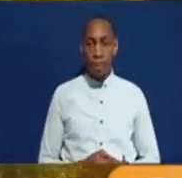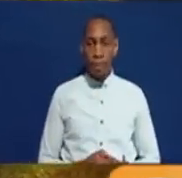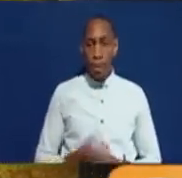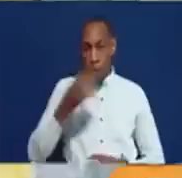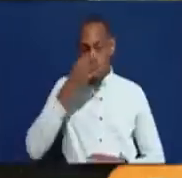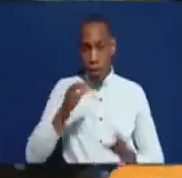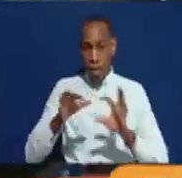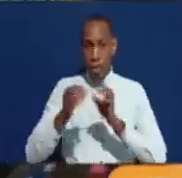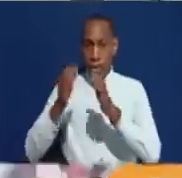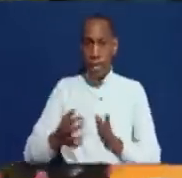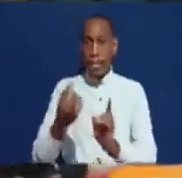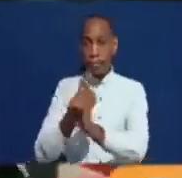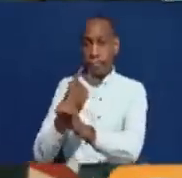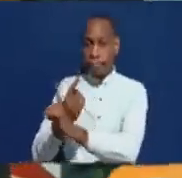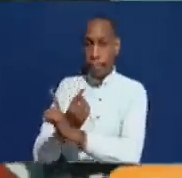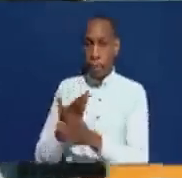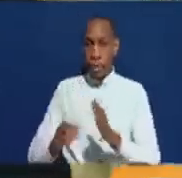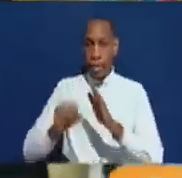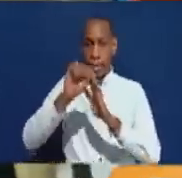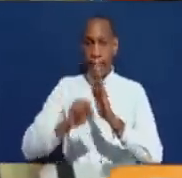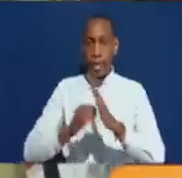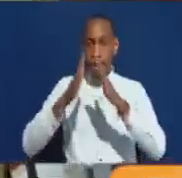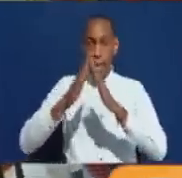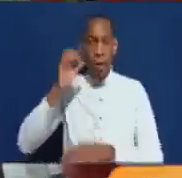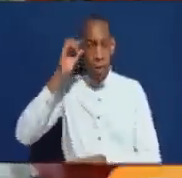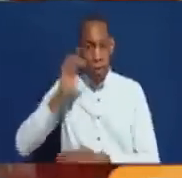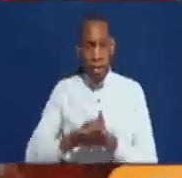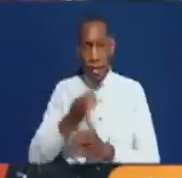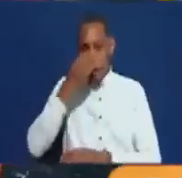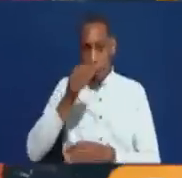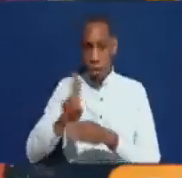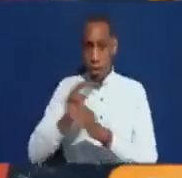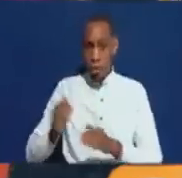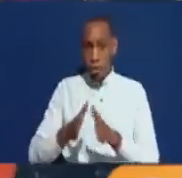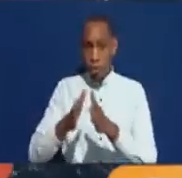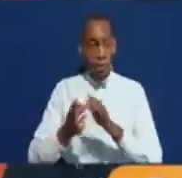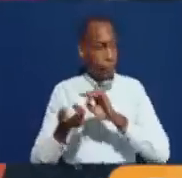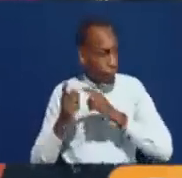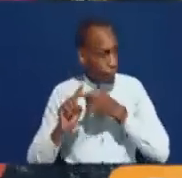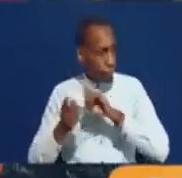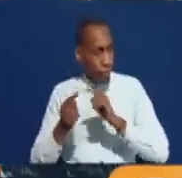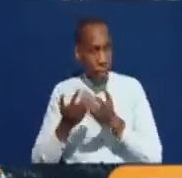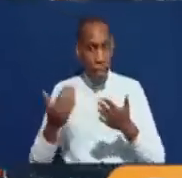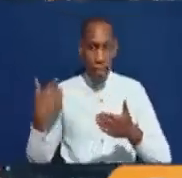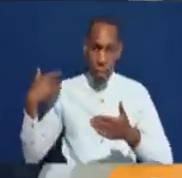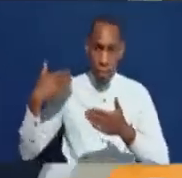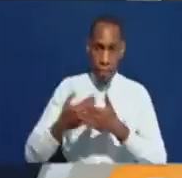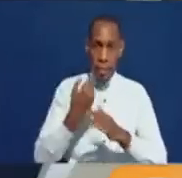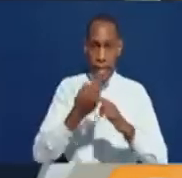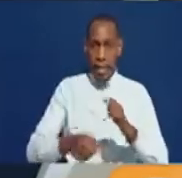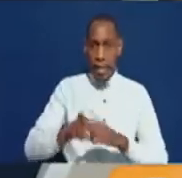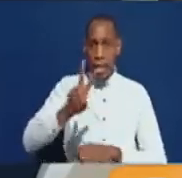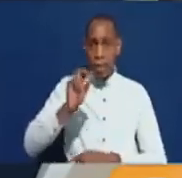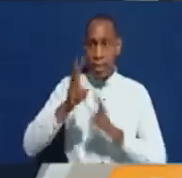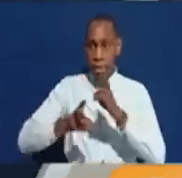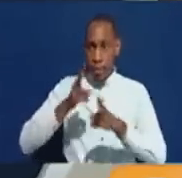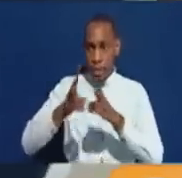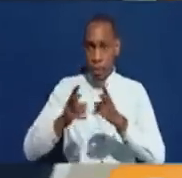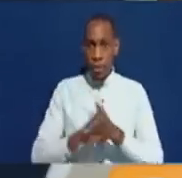Alijumuika na viongozi mbalimbali katika ikulu ya Mombasa, rais akichukua nafasi hiyo kutafakari yaliyojiri mwaka